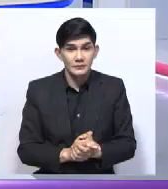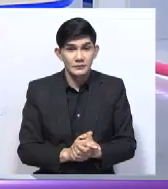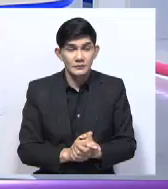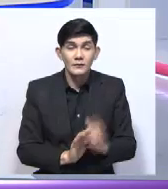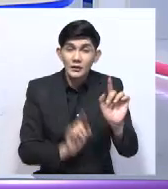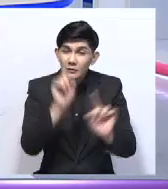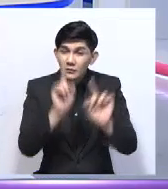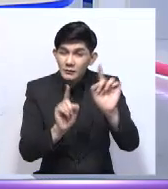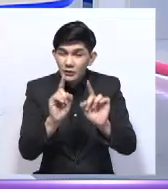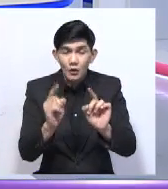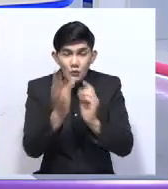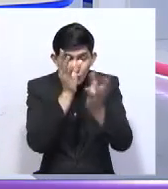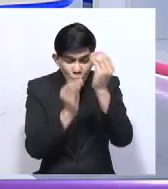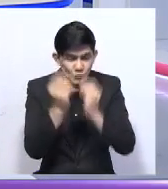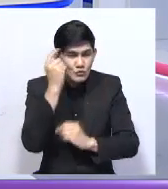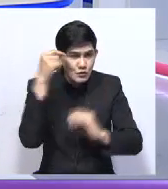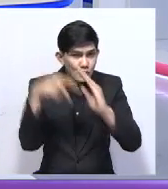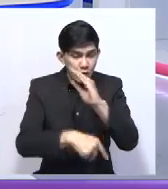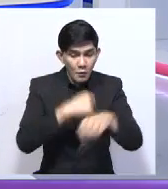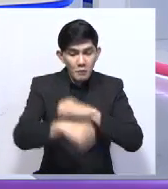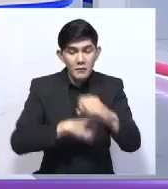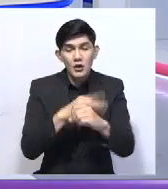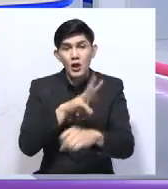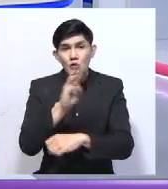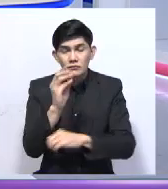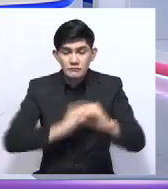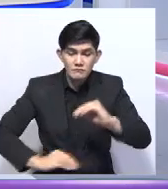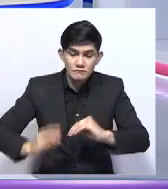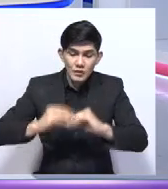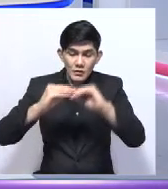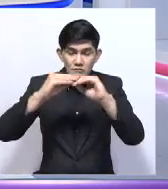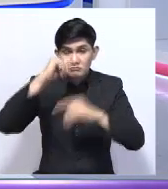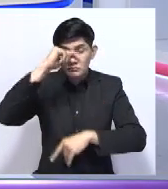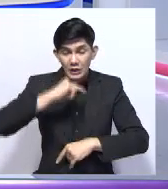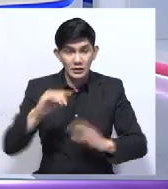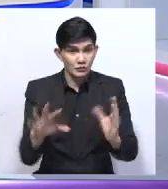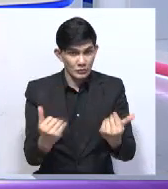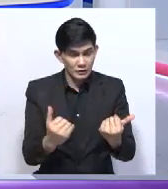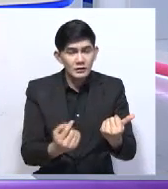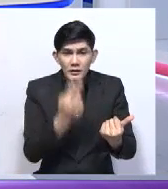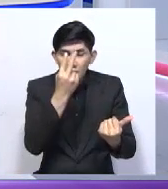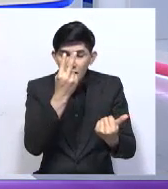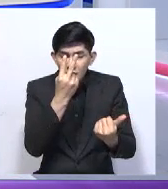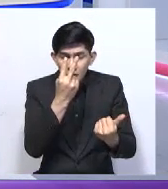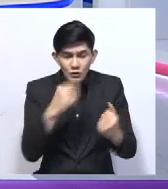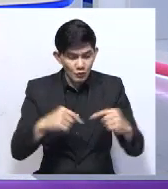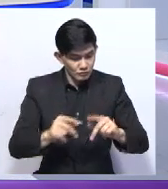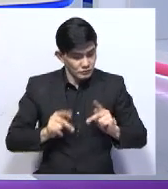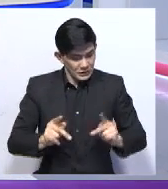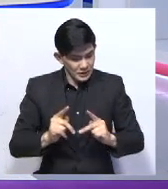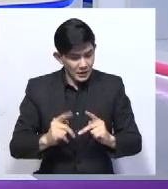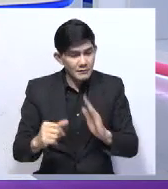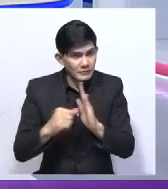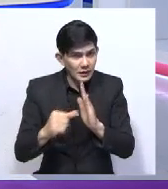จากคะแนนดัชนีชี้วัดการรับรู้การทุจริตปี2560ที่เพิ่มขึ้นของประเทศไทยนะคะสะท้อนถึงผลของความพยายามใน